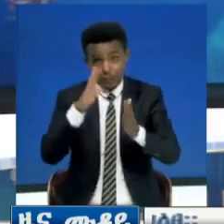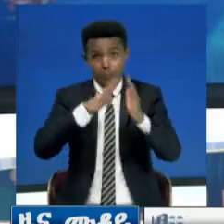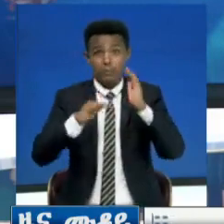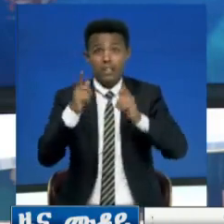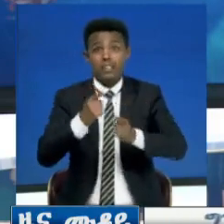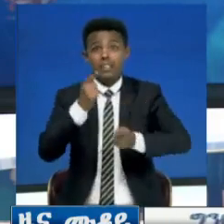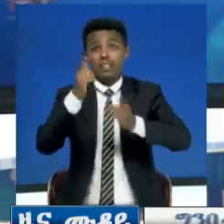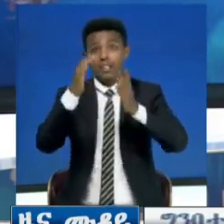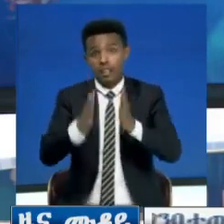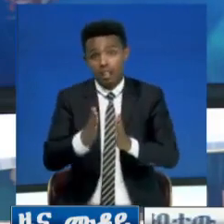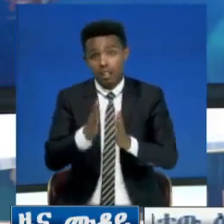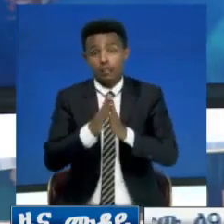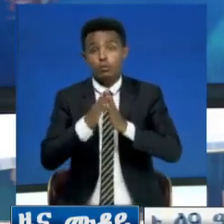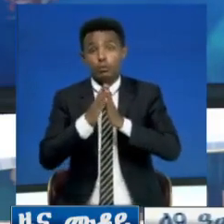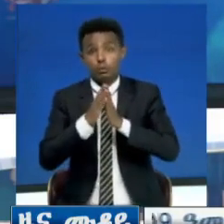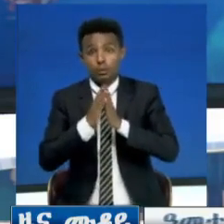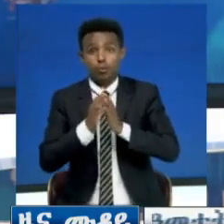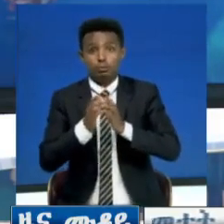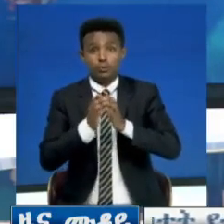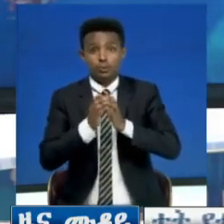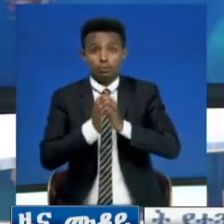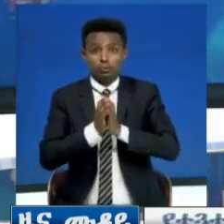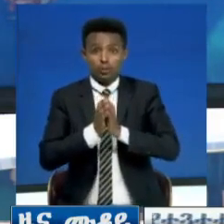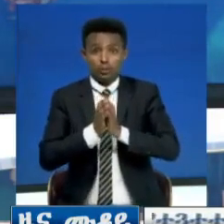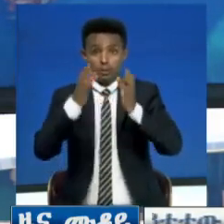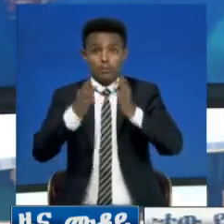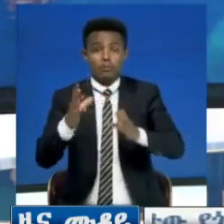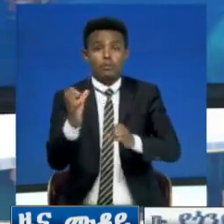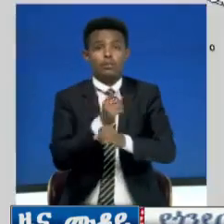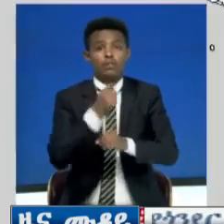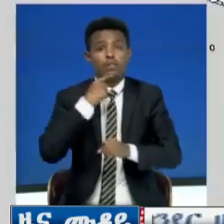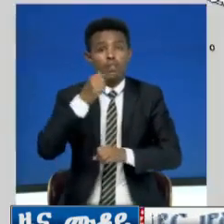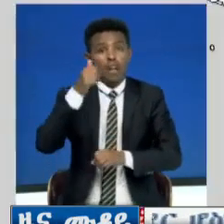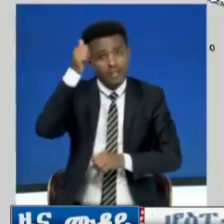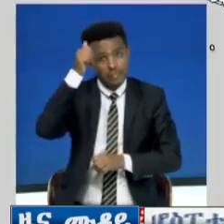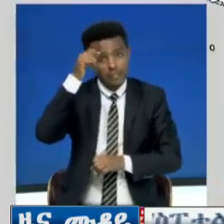ገበያ ልማት ቢሮ አስታውቋል። ዘላለም አስፋው።